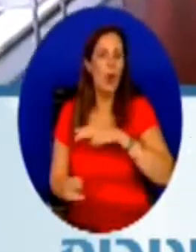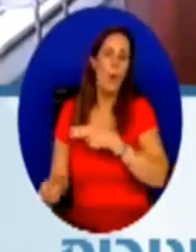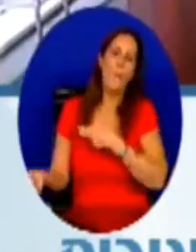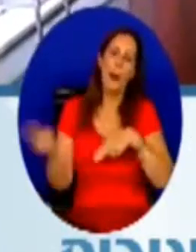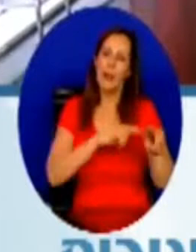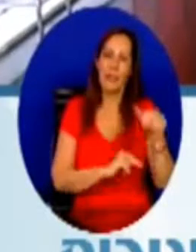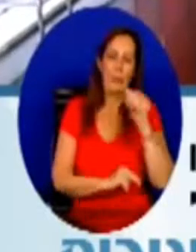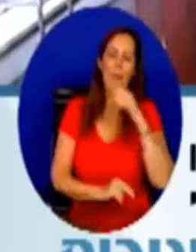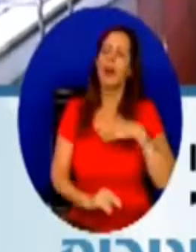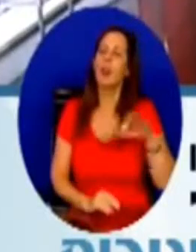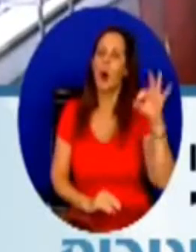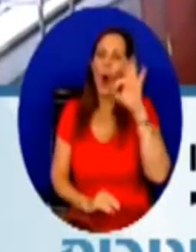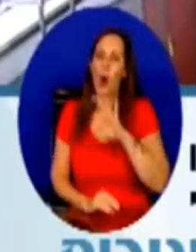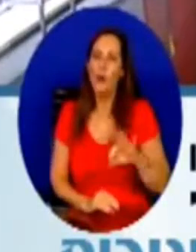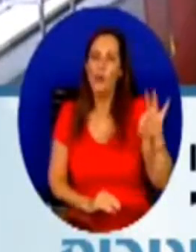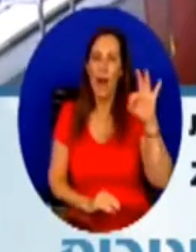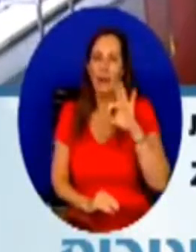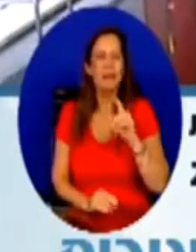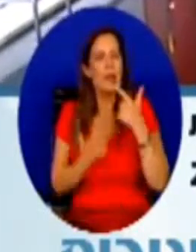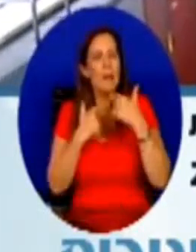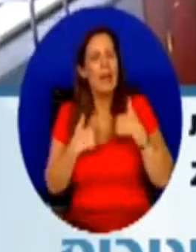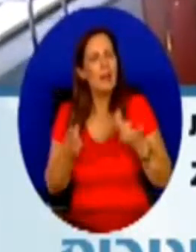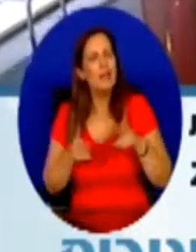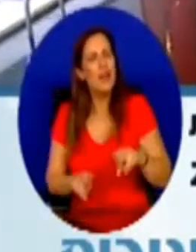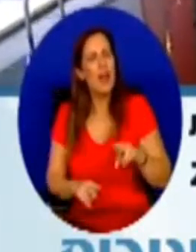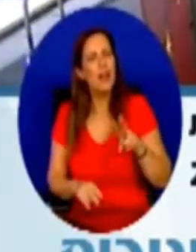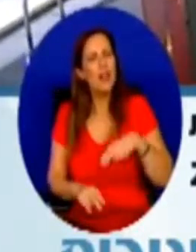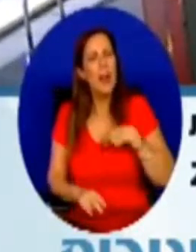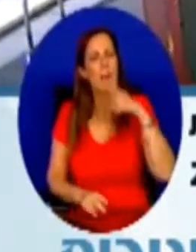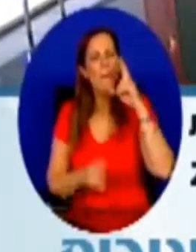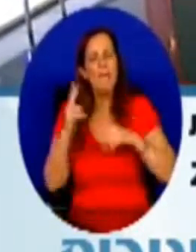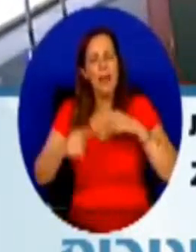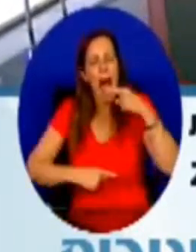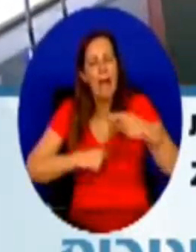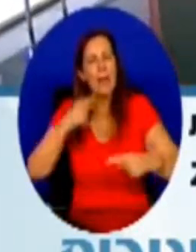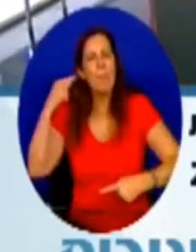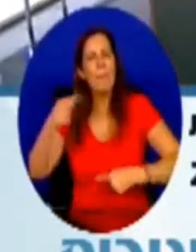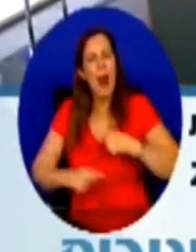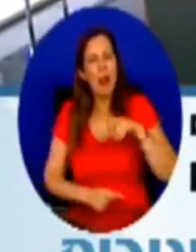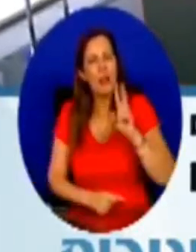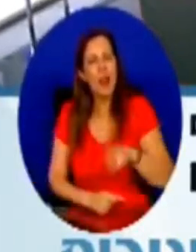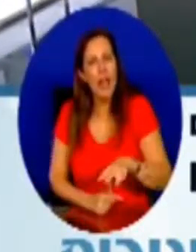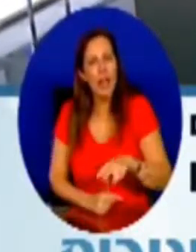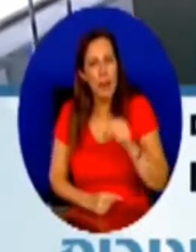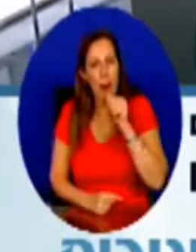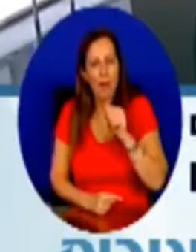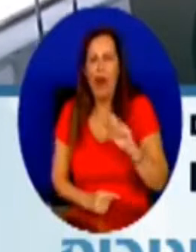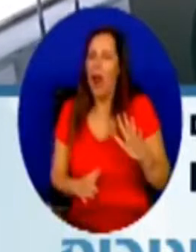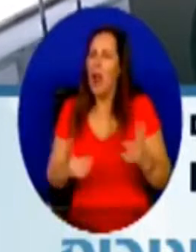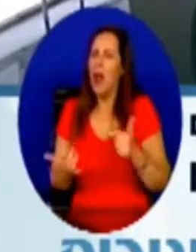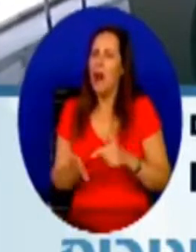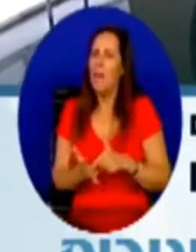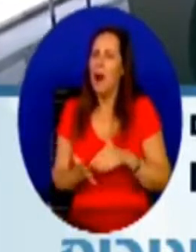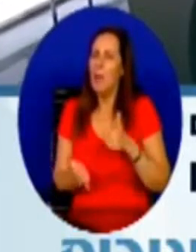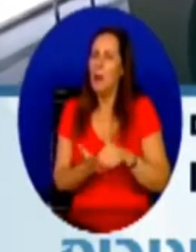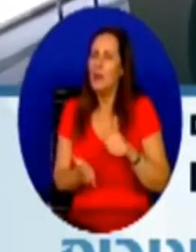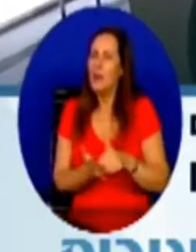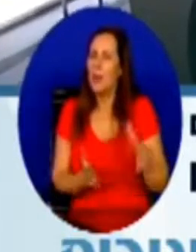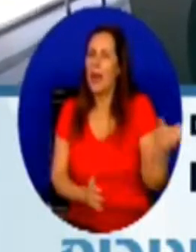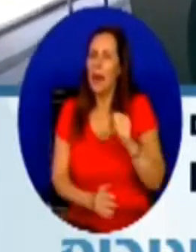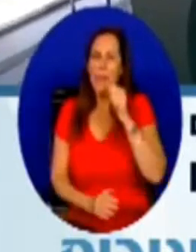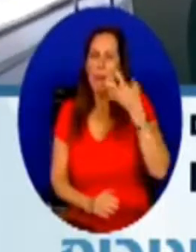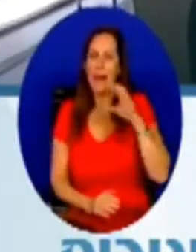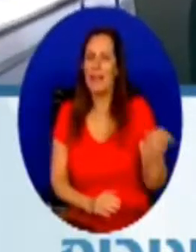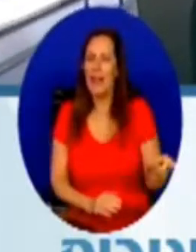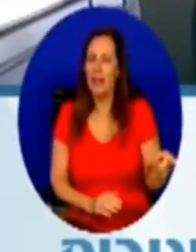מספיק, אנחנו עדיין... את זה מישהו צריך להסביר לי איך יכול להיות שיש פה מפעלי התפלה ענקיים שקמו. אוקיי. אז למה משכים לקחת מים הכינרת? יש